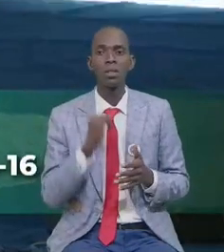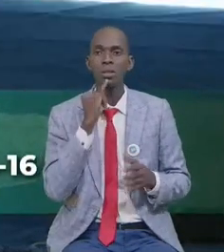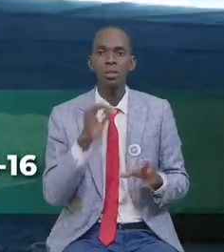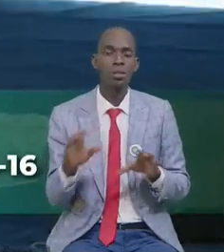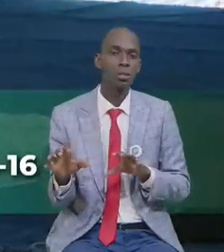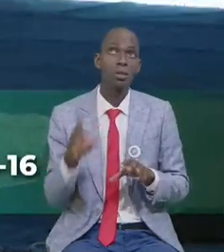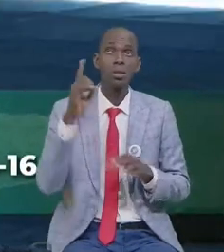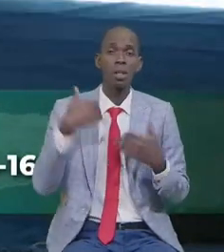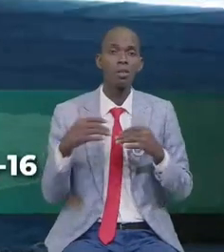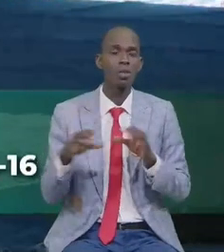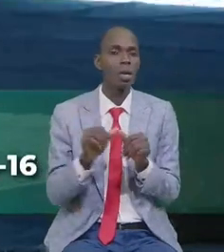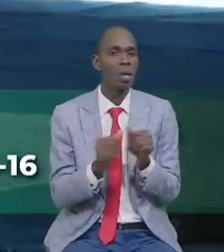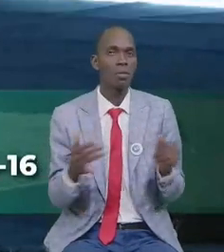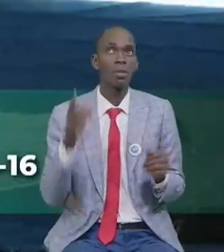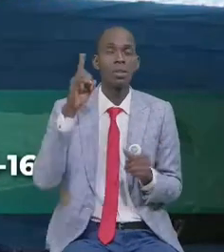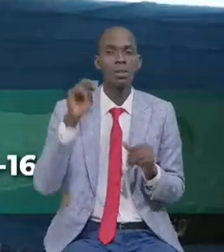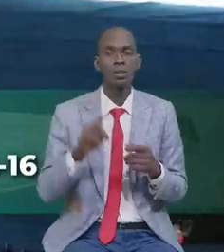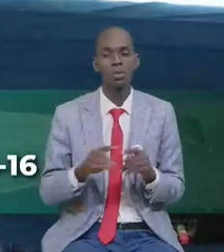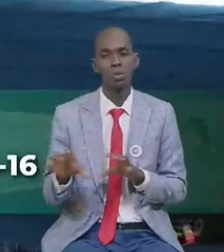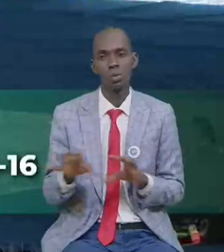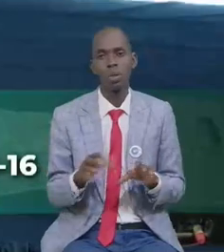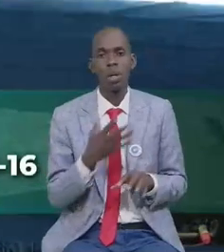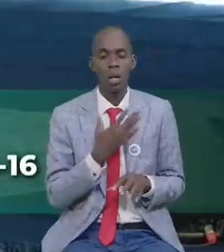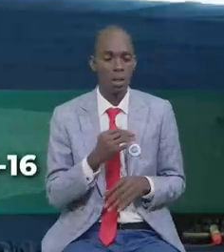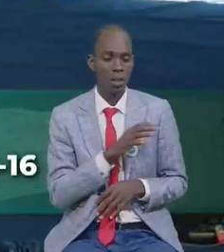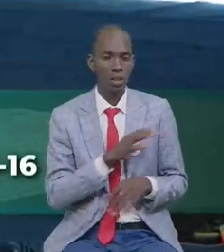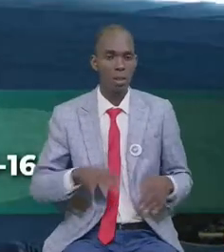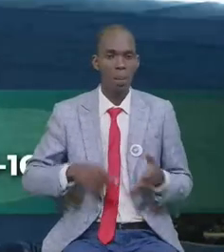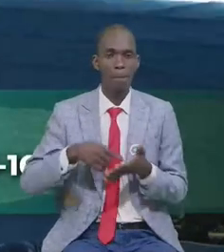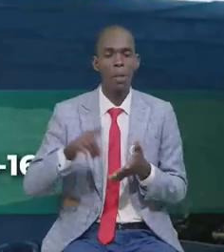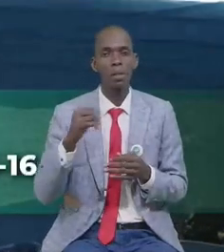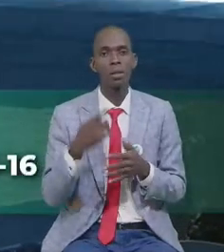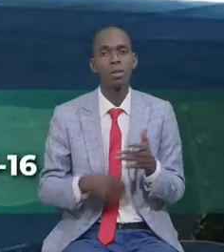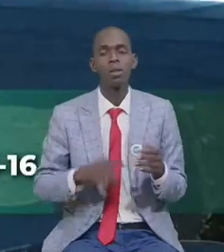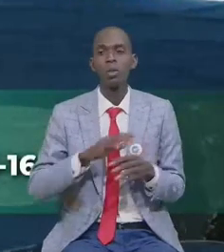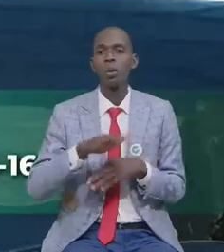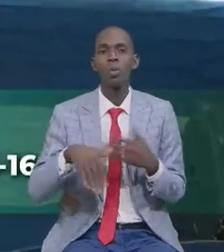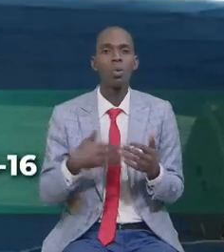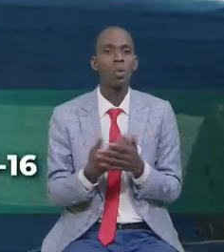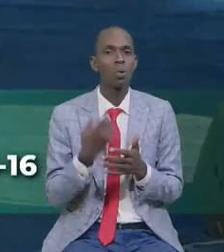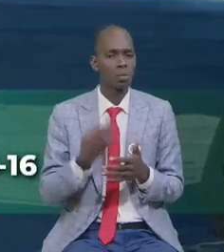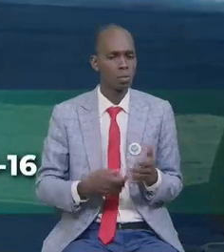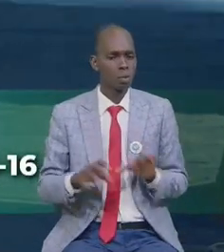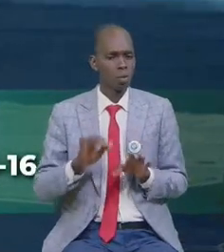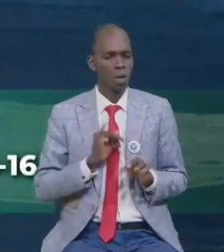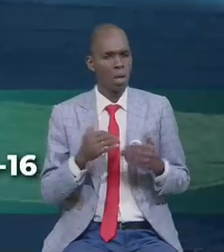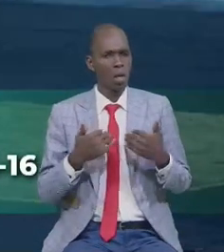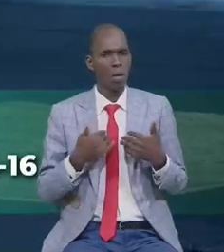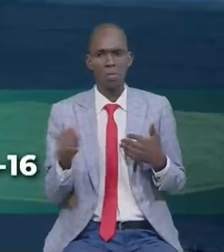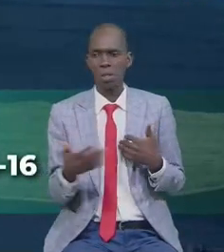ce qu'il doit faire. Et Christ a payé le prix, tout le prix d'ailleurs.